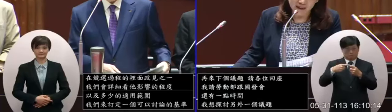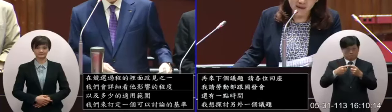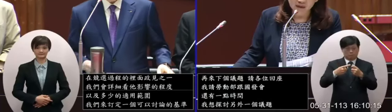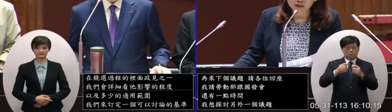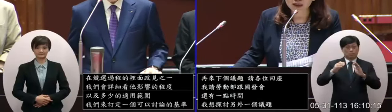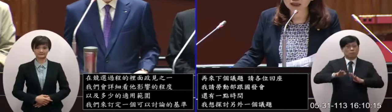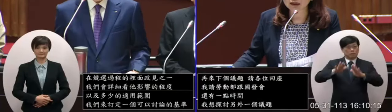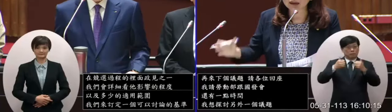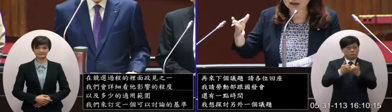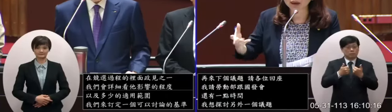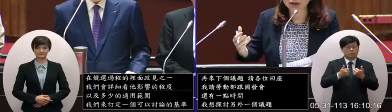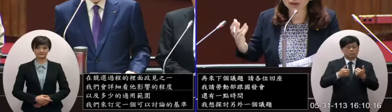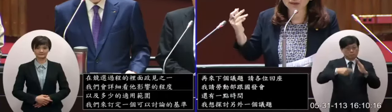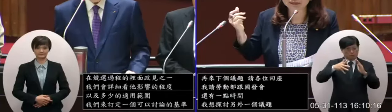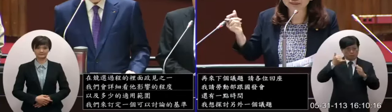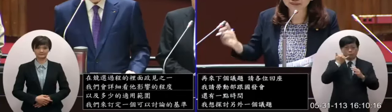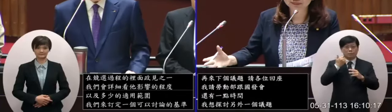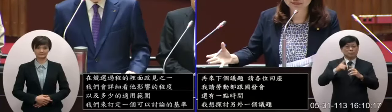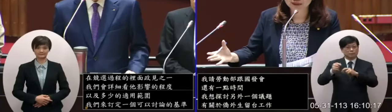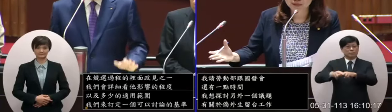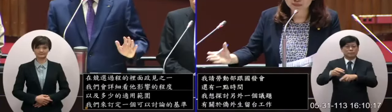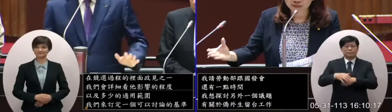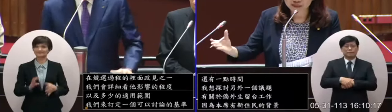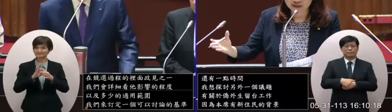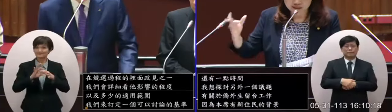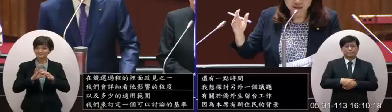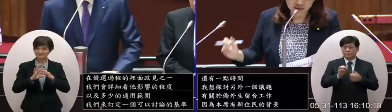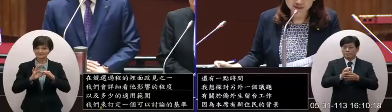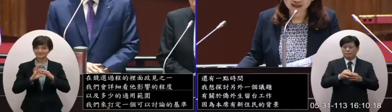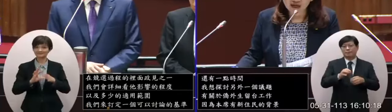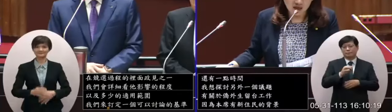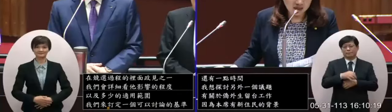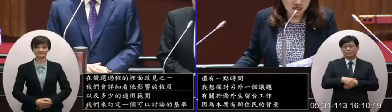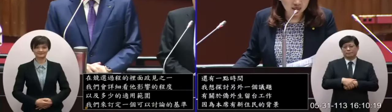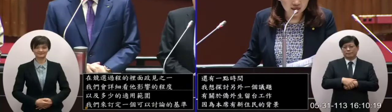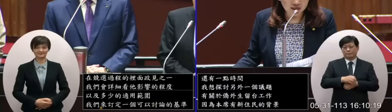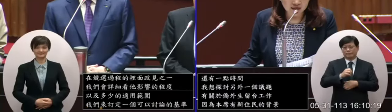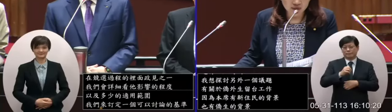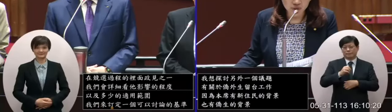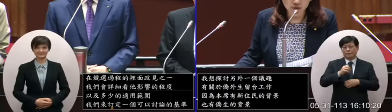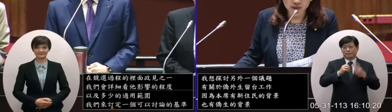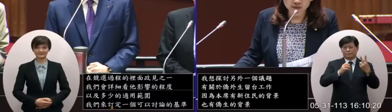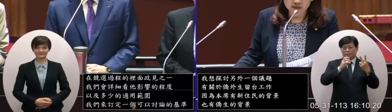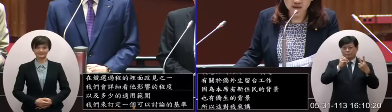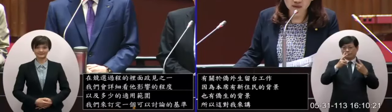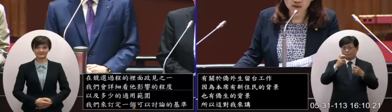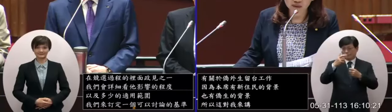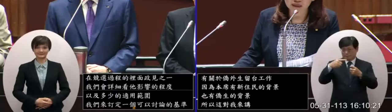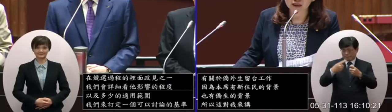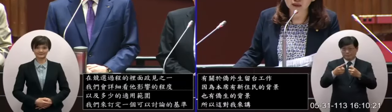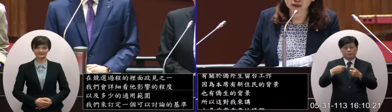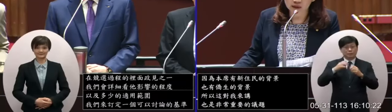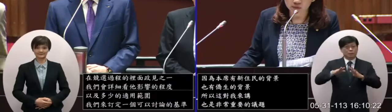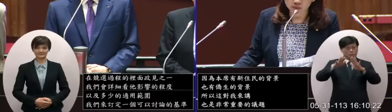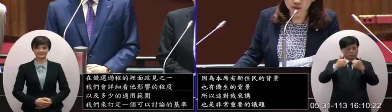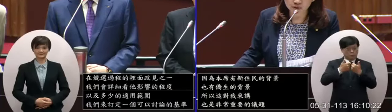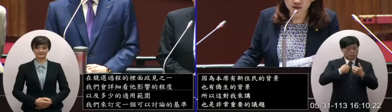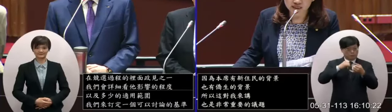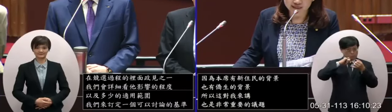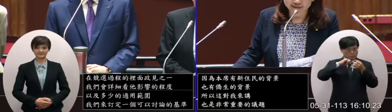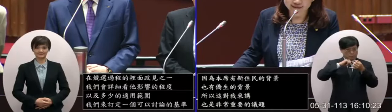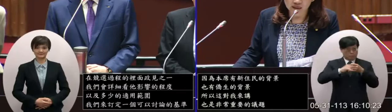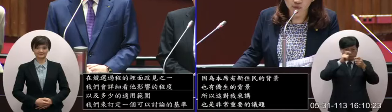会院长您可以回座， 没关系，没关系， 没关系。OK， 好，在2022年的时候，国发会呢曾经有定了一个目